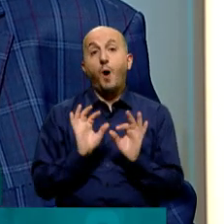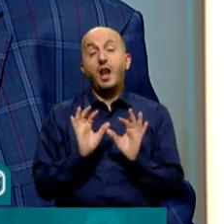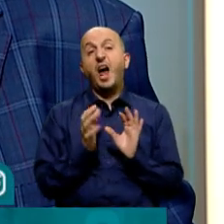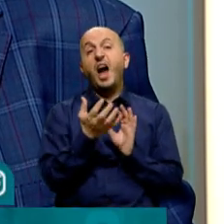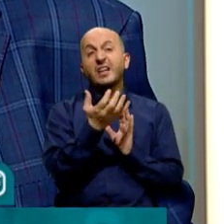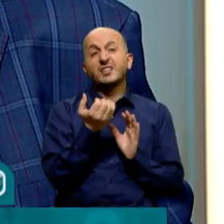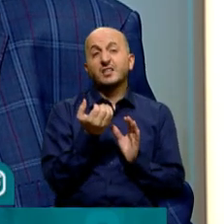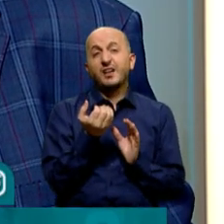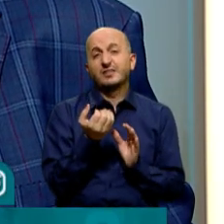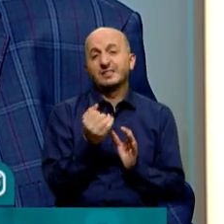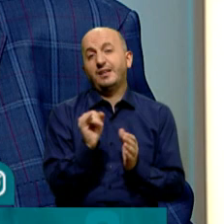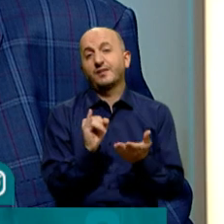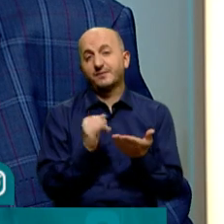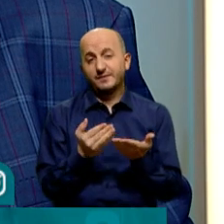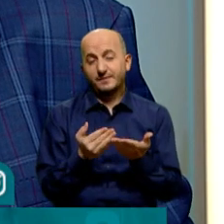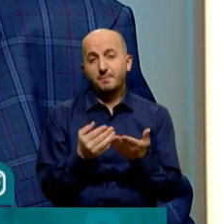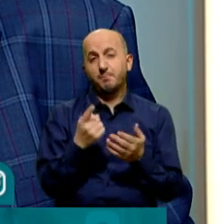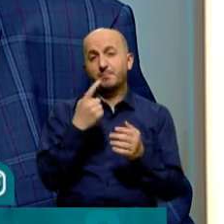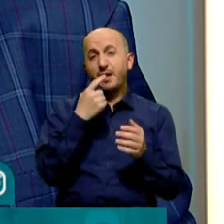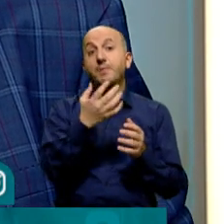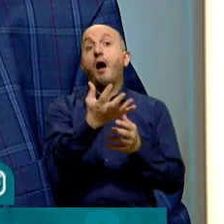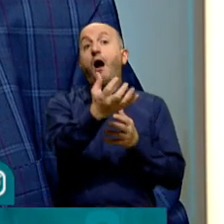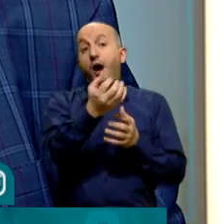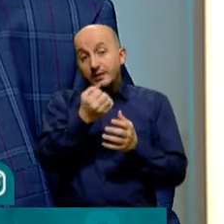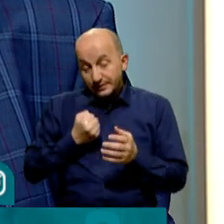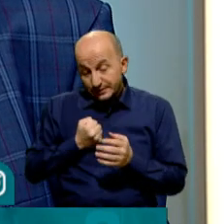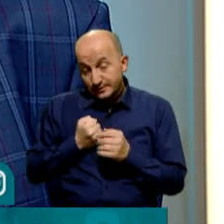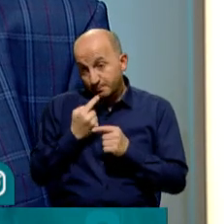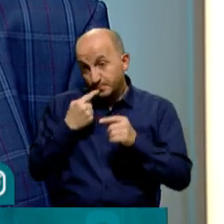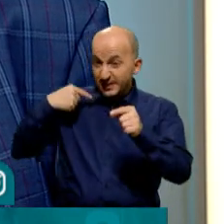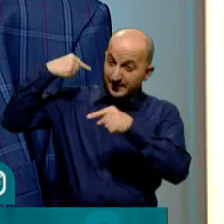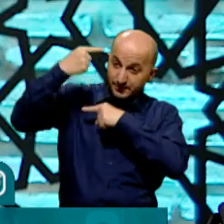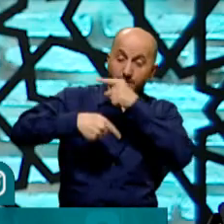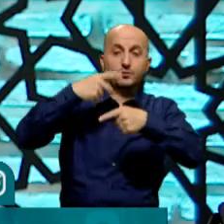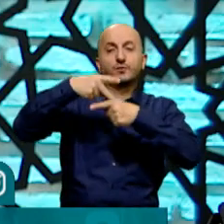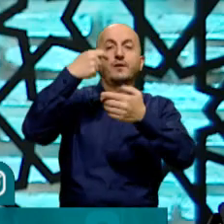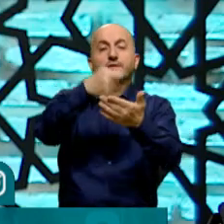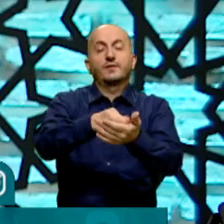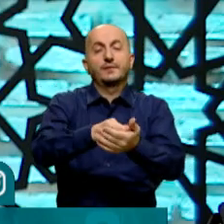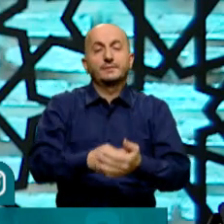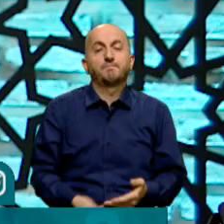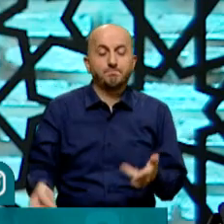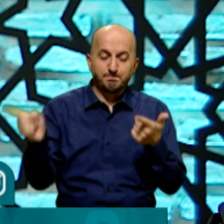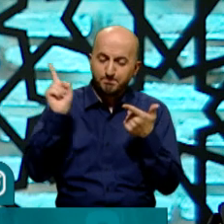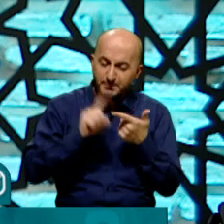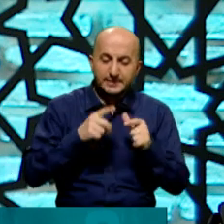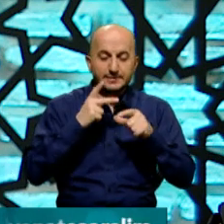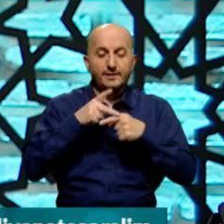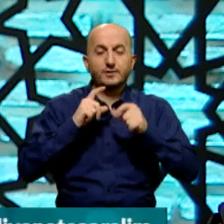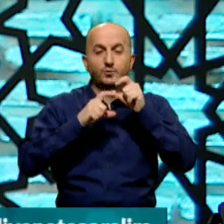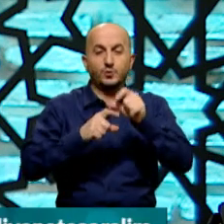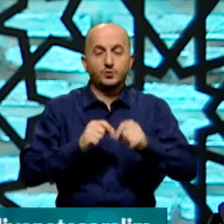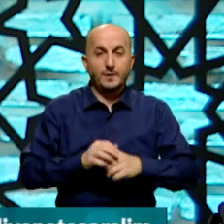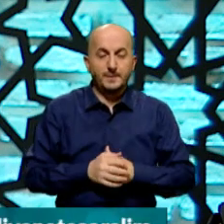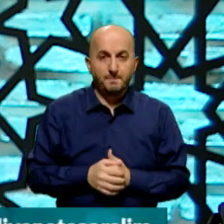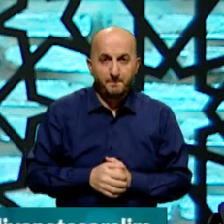alıp üzerinden bir yıl geçtikten sonra zekata tabi olurlar. Eyvallah. Bir zekat sorusu daha soracağım kıymetli hocam.